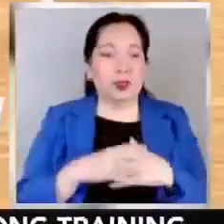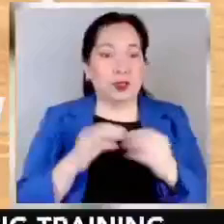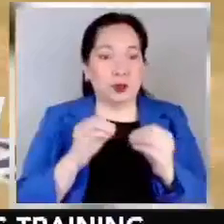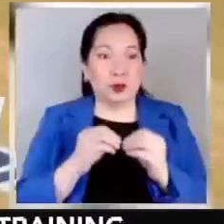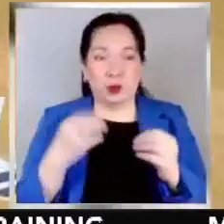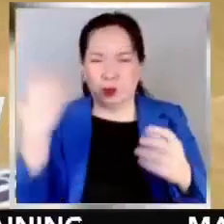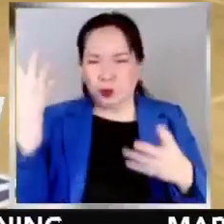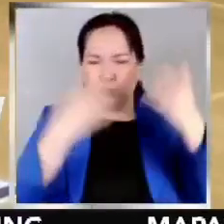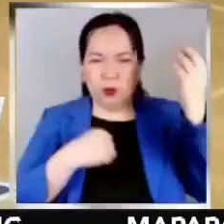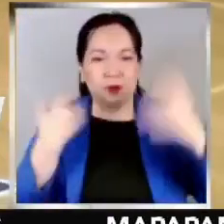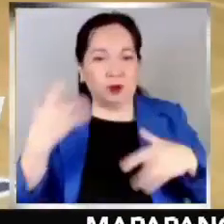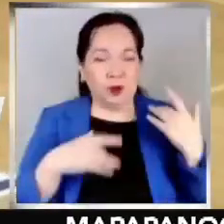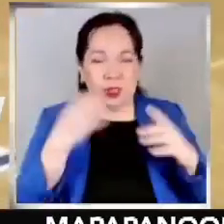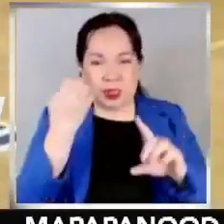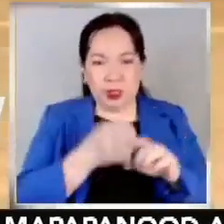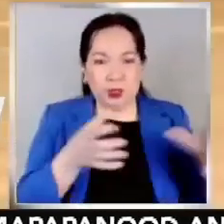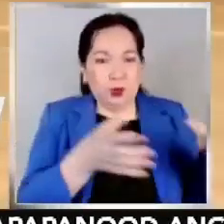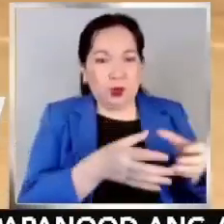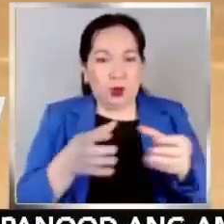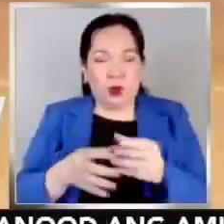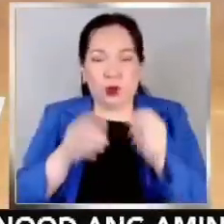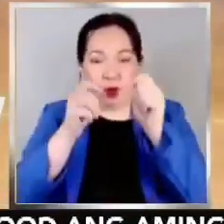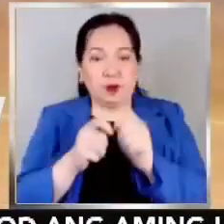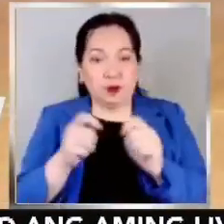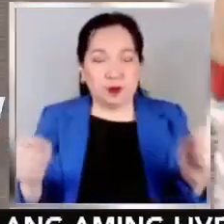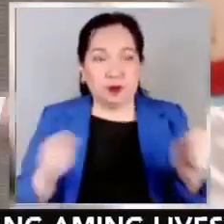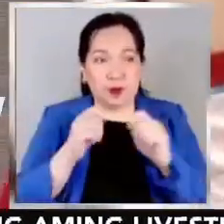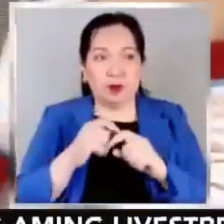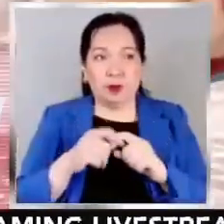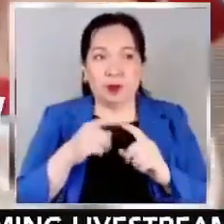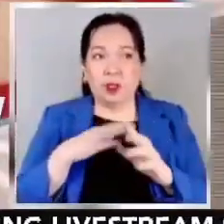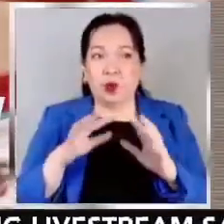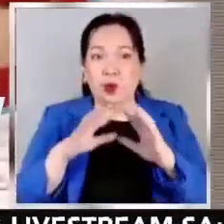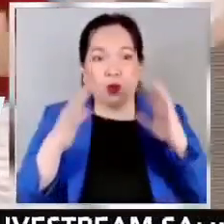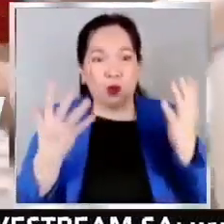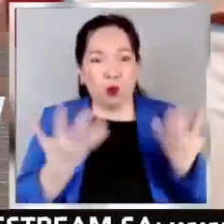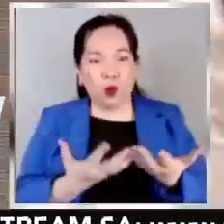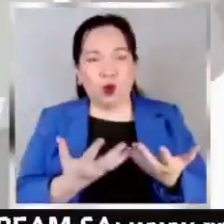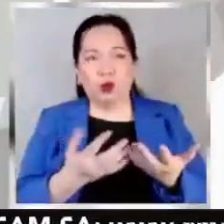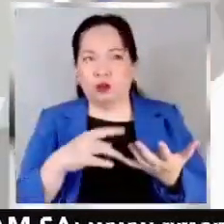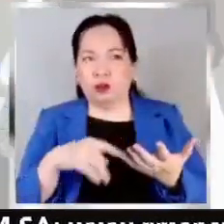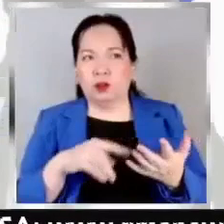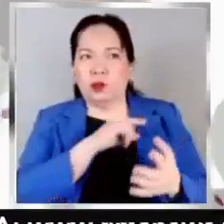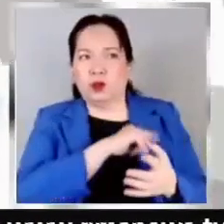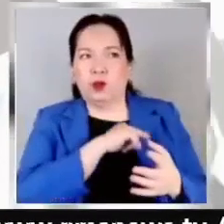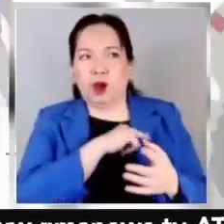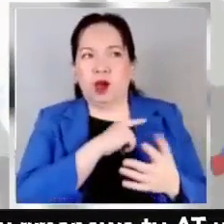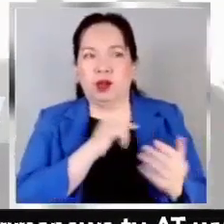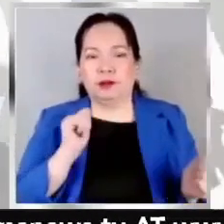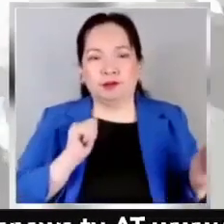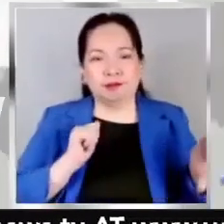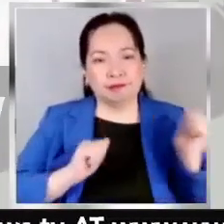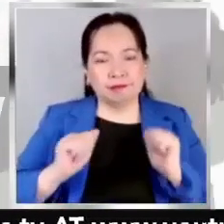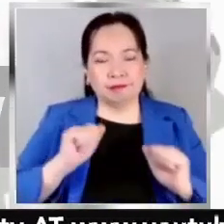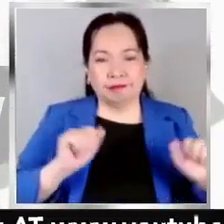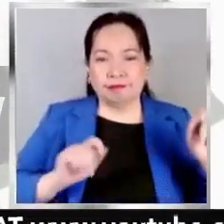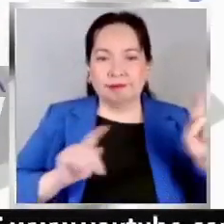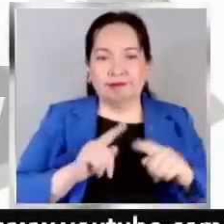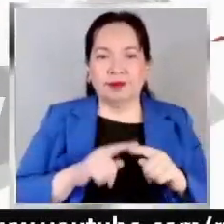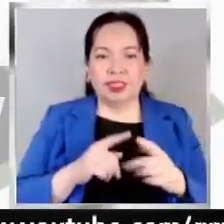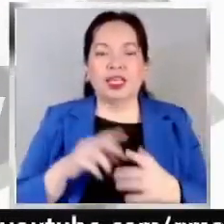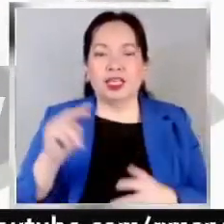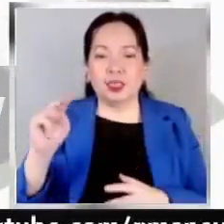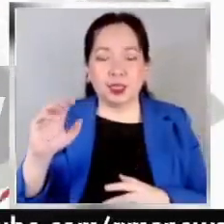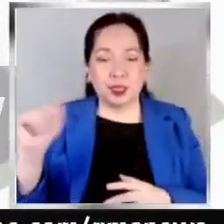pep squad, kabilang sa mga inaabangan ang world-class performances ng Kapuso artists. Mapapanood ang NCAA Season 98